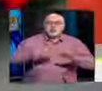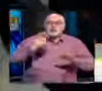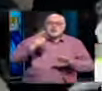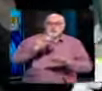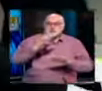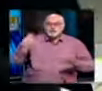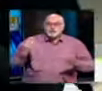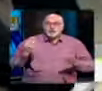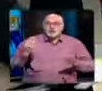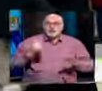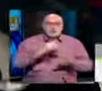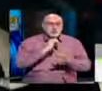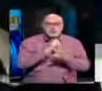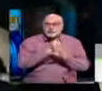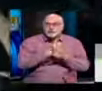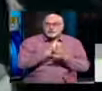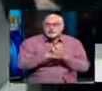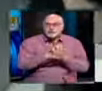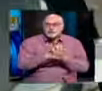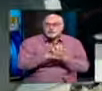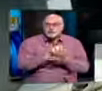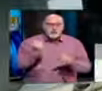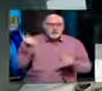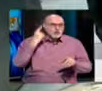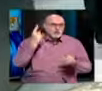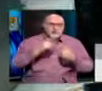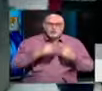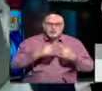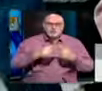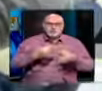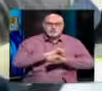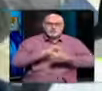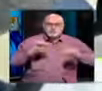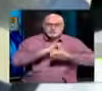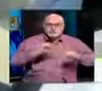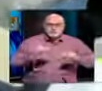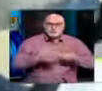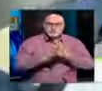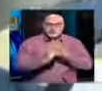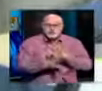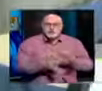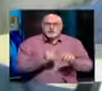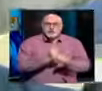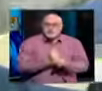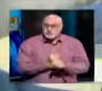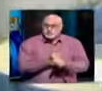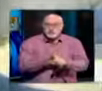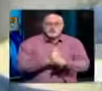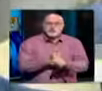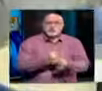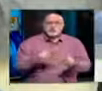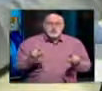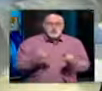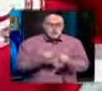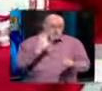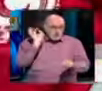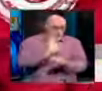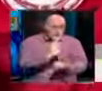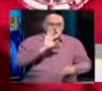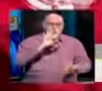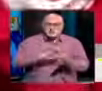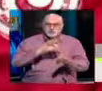من جهاتها الأربعة وسط إطلاق للصواريخ وقذائف المدفعية والرصاص حتى على المستشفيات